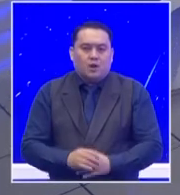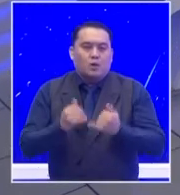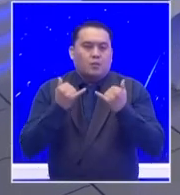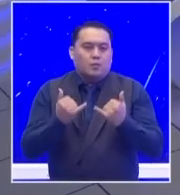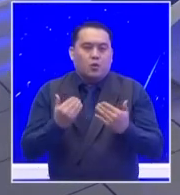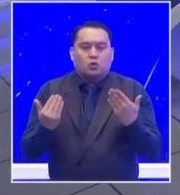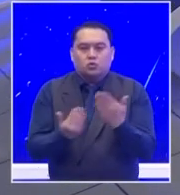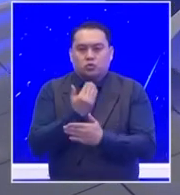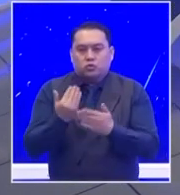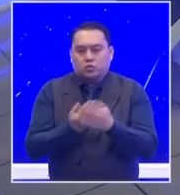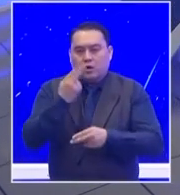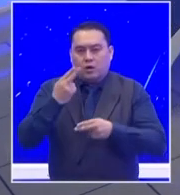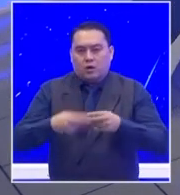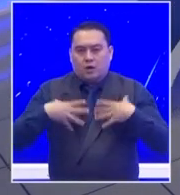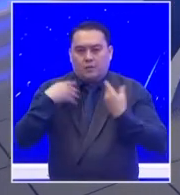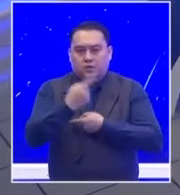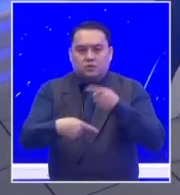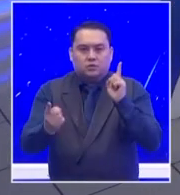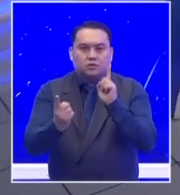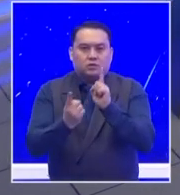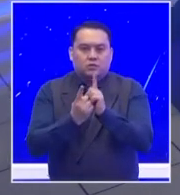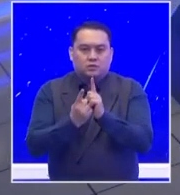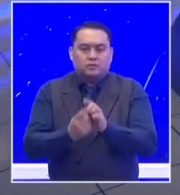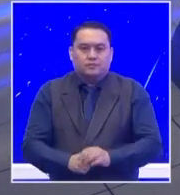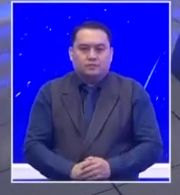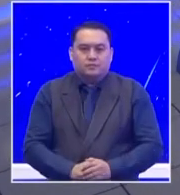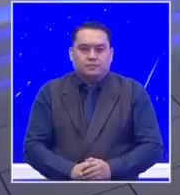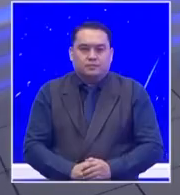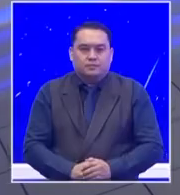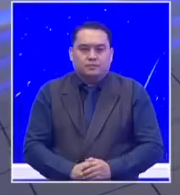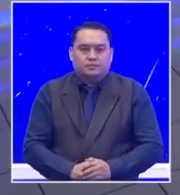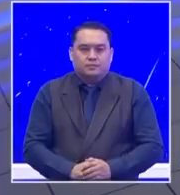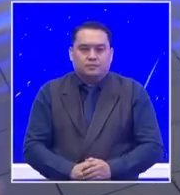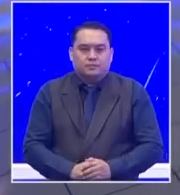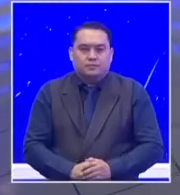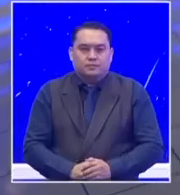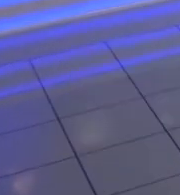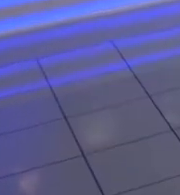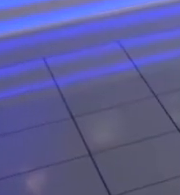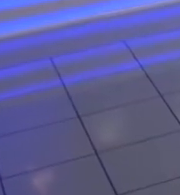Қадірменді көрермен, бүгінгі айтар ақпарат осы. Біз өздеріңізбен Дүйсенбіге ұшамыз. Аман сау болыңыздар.